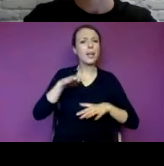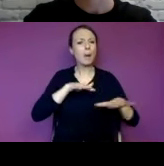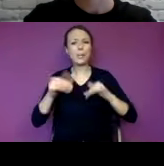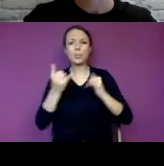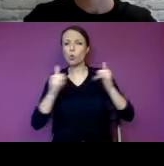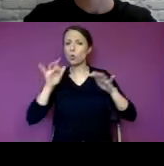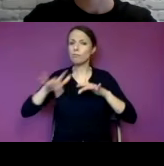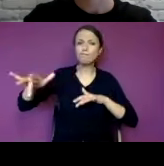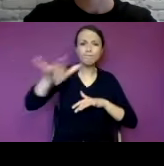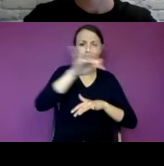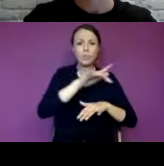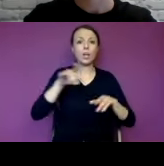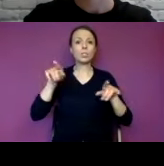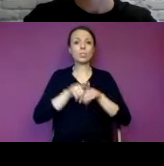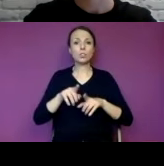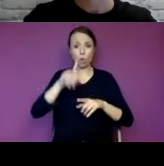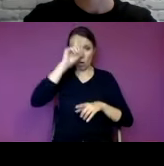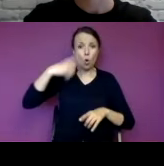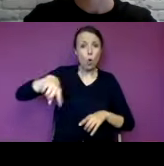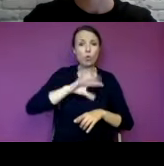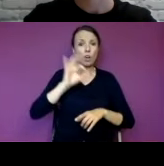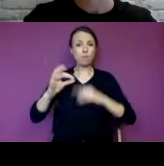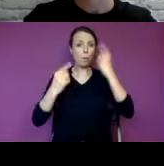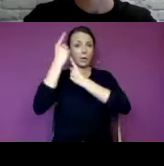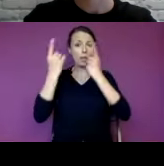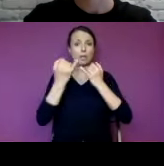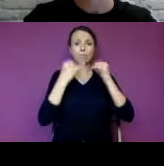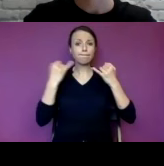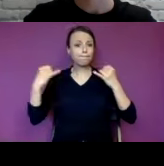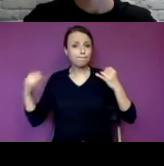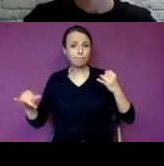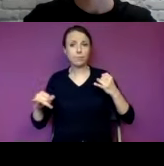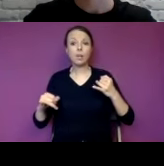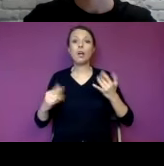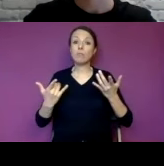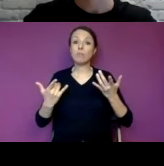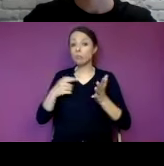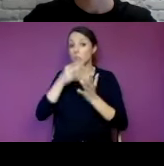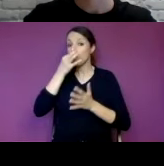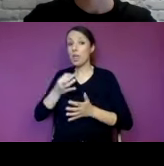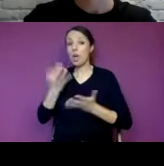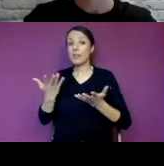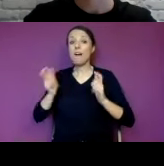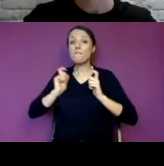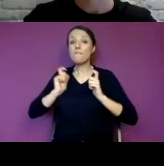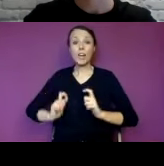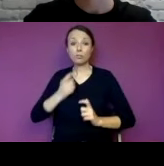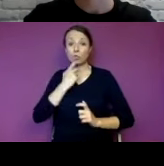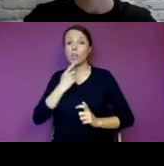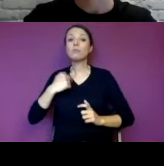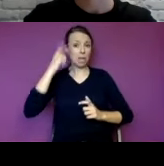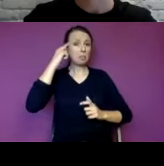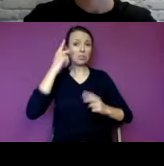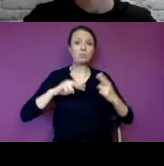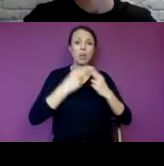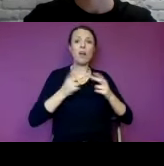osób. I odpowiadając na pytanie, czym jest wieś, pewnie bym może zaczepnie, ale powiedziała, że wieś jest doświadczeniem i że